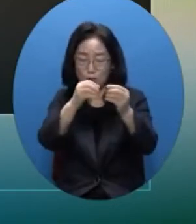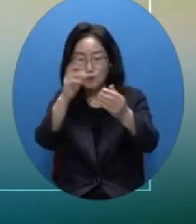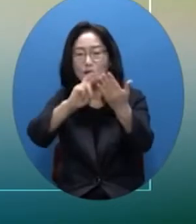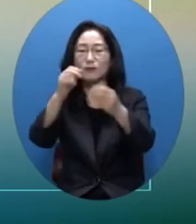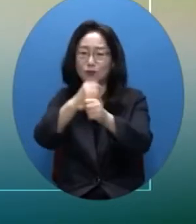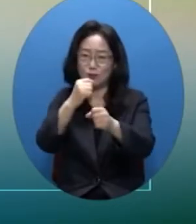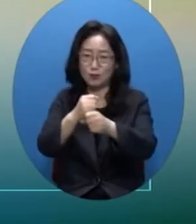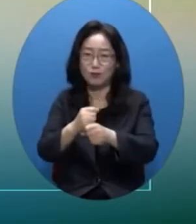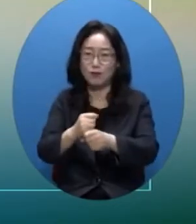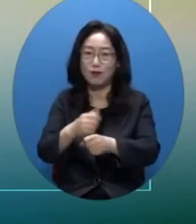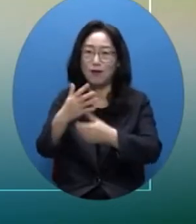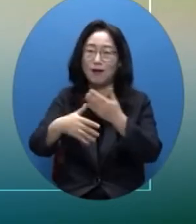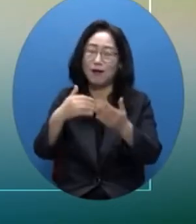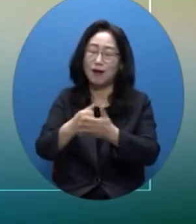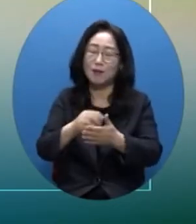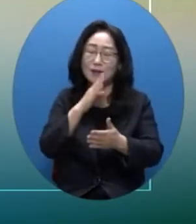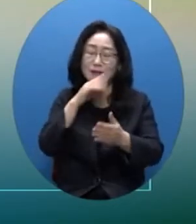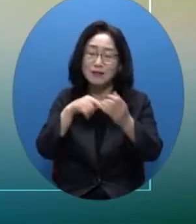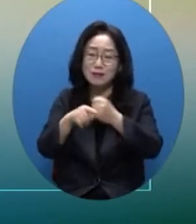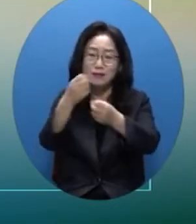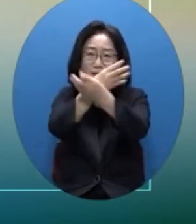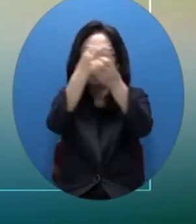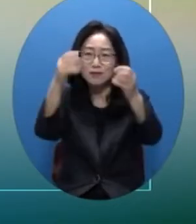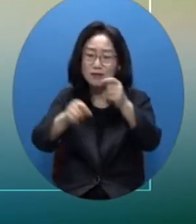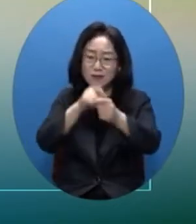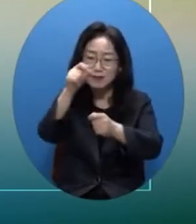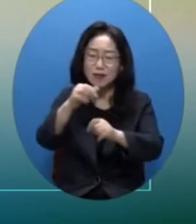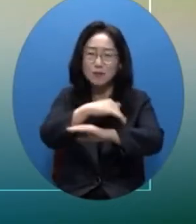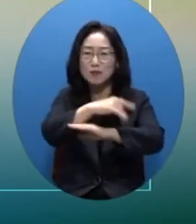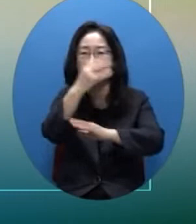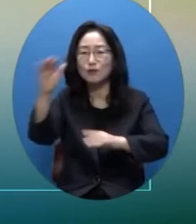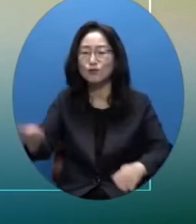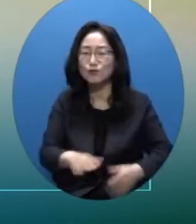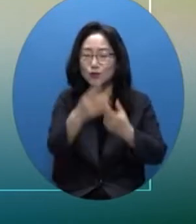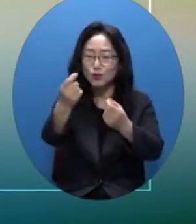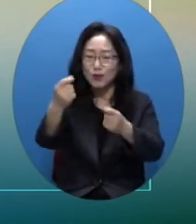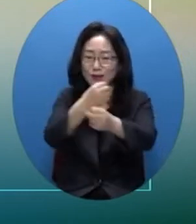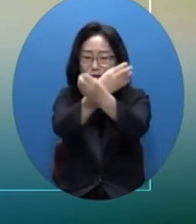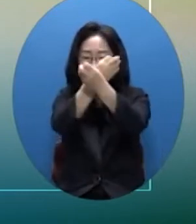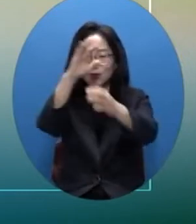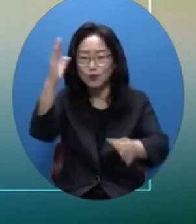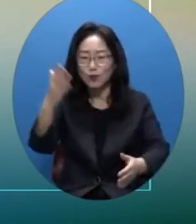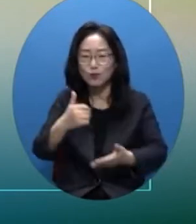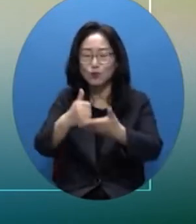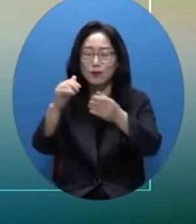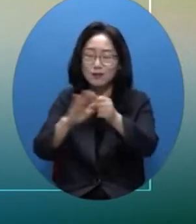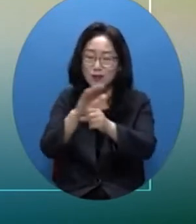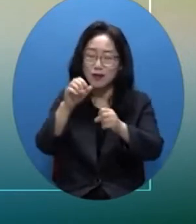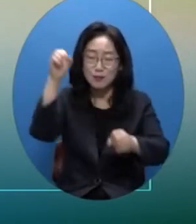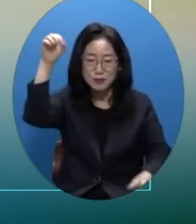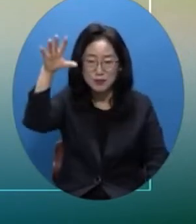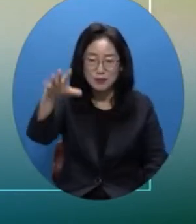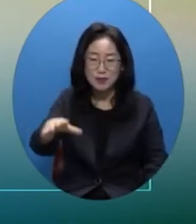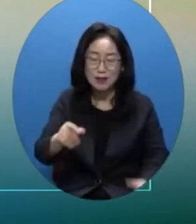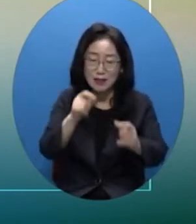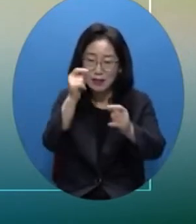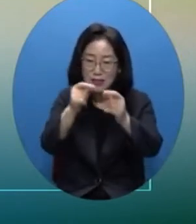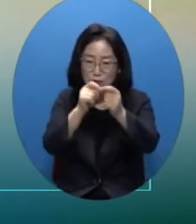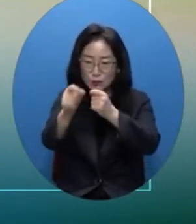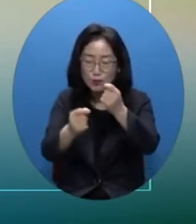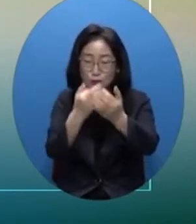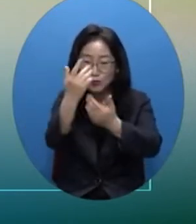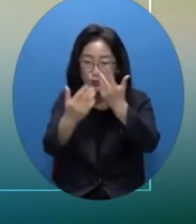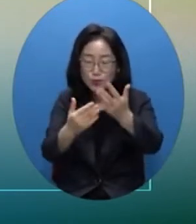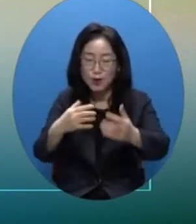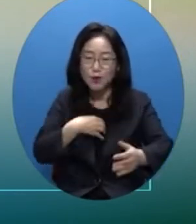진리 등대 의 길이길이 빛나니 우리들도 등대 되어 주의사랑 비추 3 우리 작은 불을 켜서 험한 바다 비추